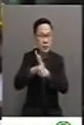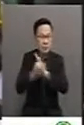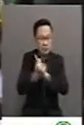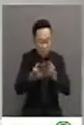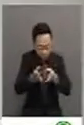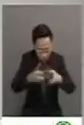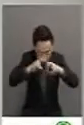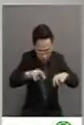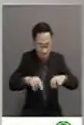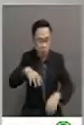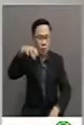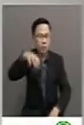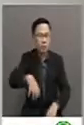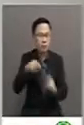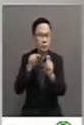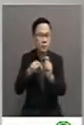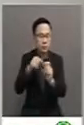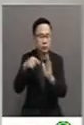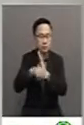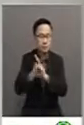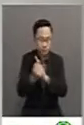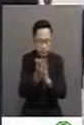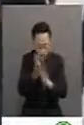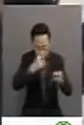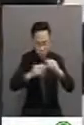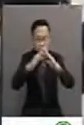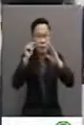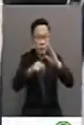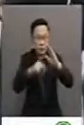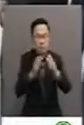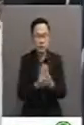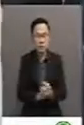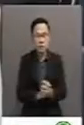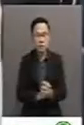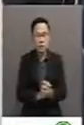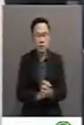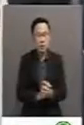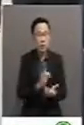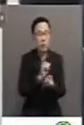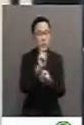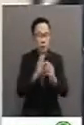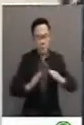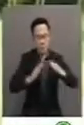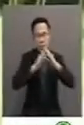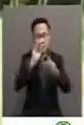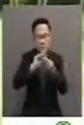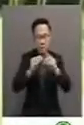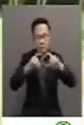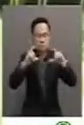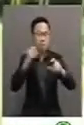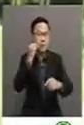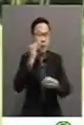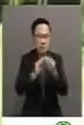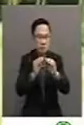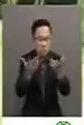สืบสวนสภ.เมืองจันทบุรีลงพื้นที่ไปตรวจสอบจุดที่เกิดเหตุค่ะซึ่งเป็นบ้านพักไม่มีเลขที่อยู่ในซอ